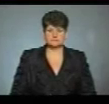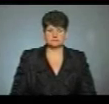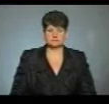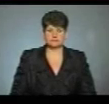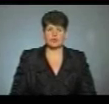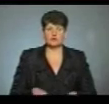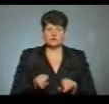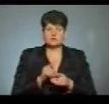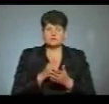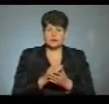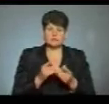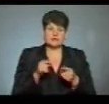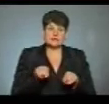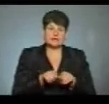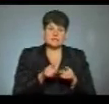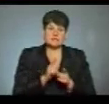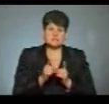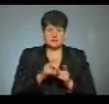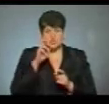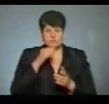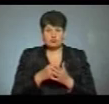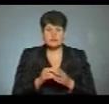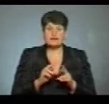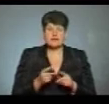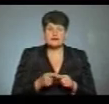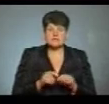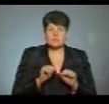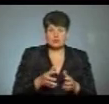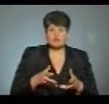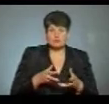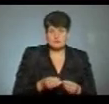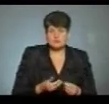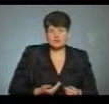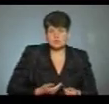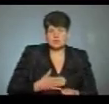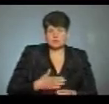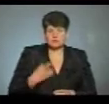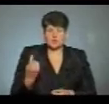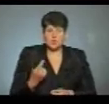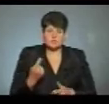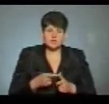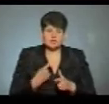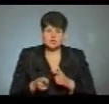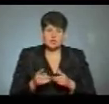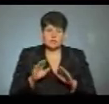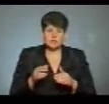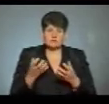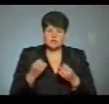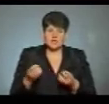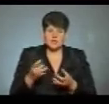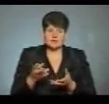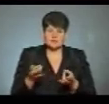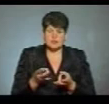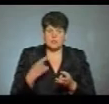Тож маємо такі зміни у державному бюджеті. Скажіть, як це може вплинути на життєдіяльність нашої області? Чи потім ще раз треба буде і обласний